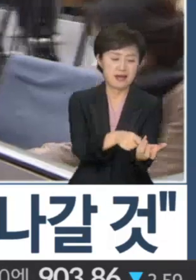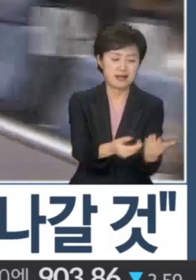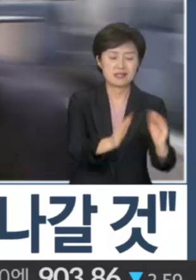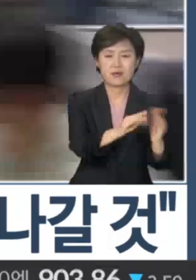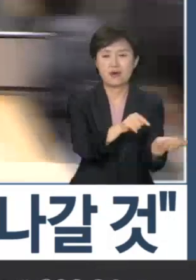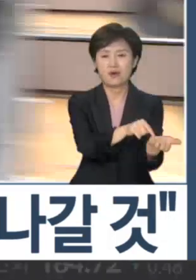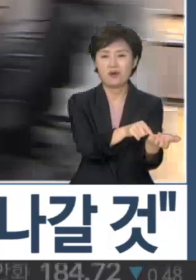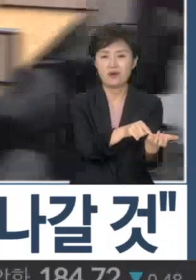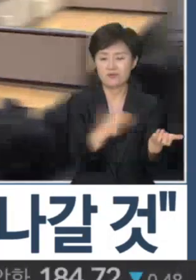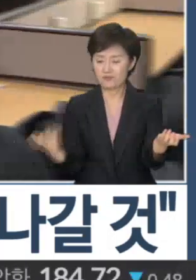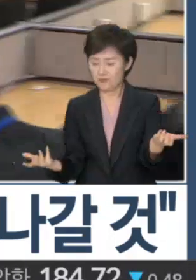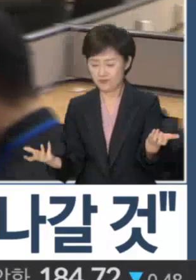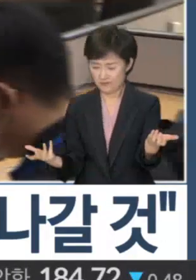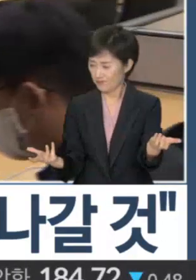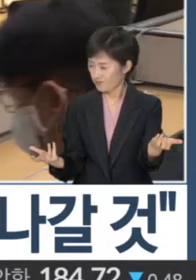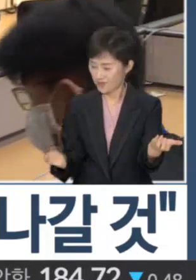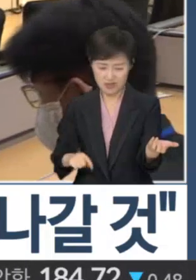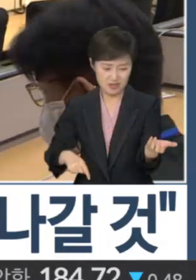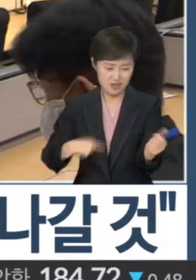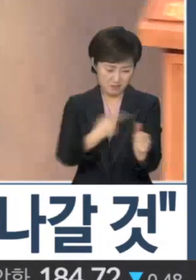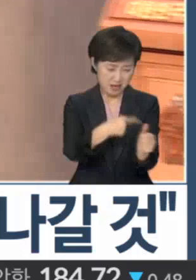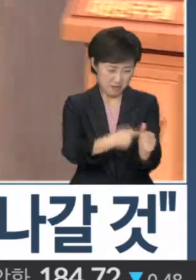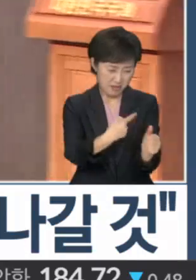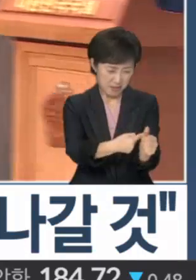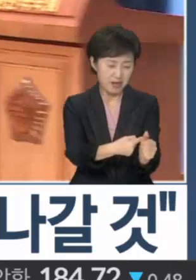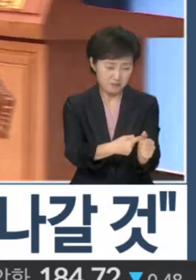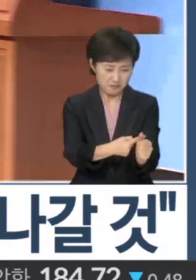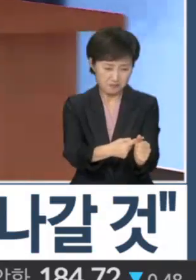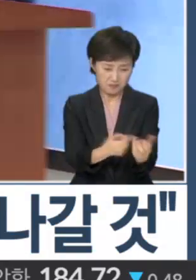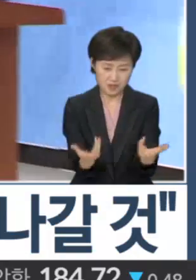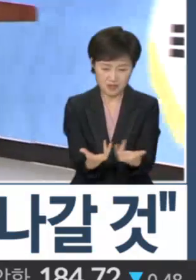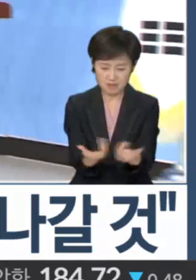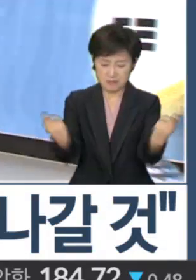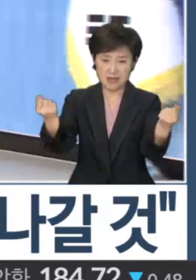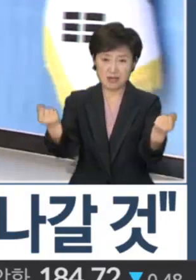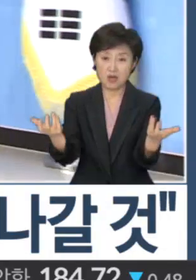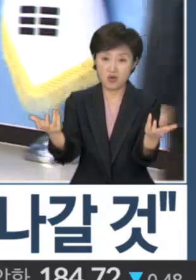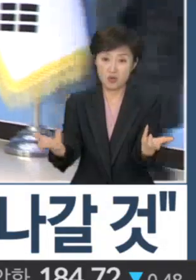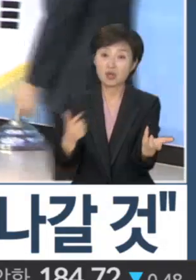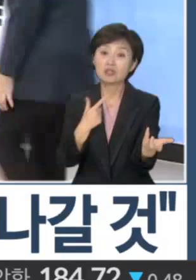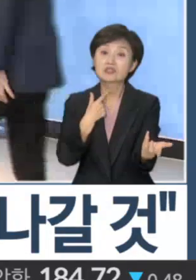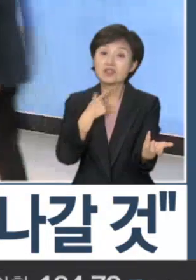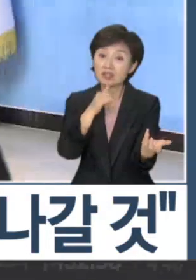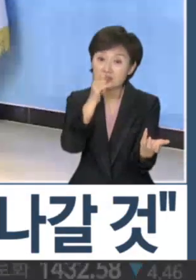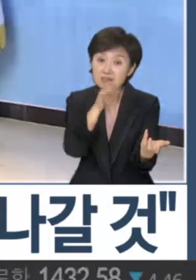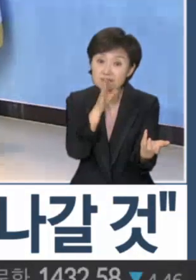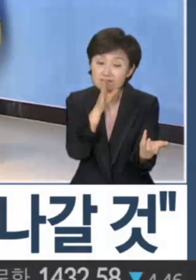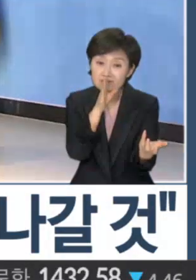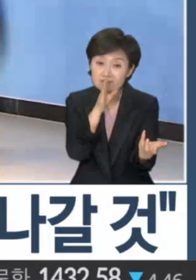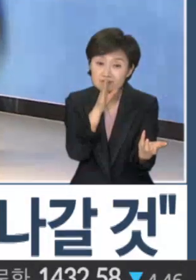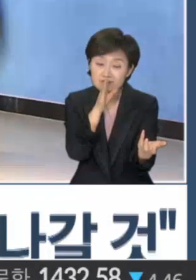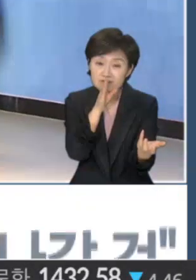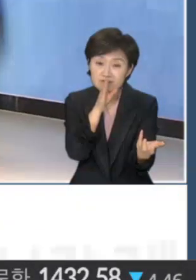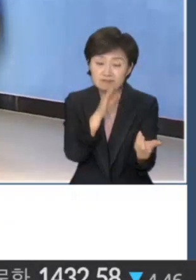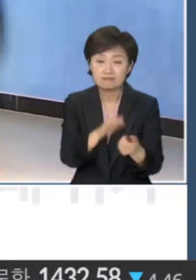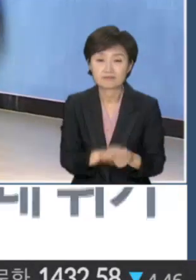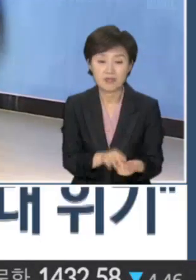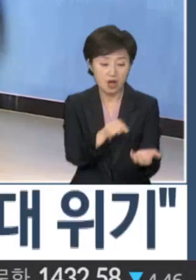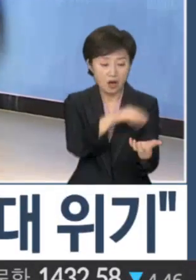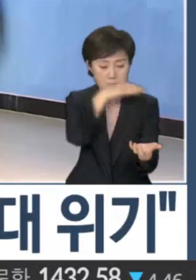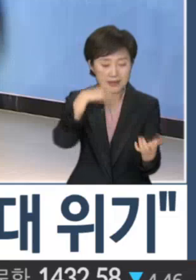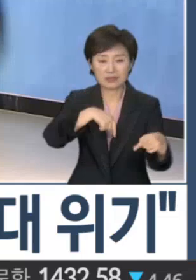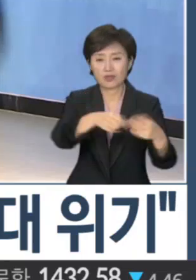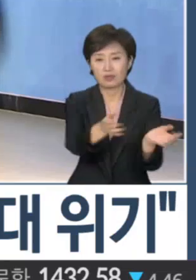의원들이 수십 명이 나가서 대통령 선거를 앞두고 무언가 실질적인 정치 변화를 도모했던 적들도